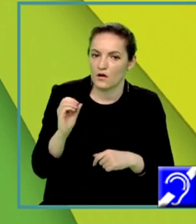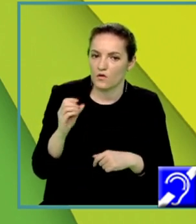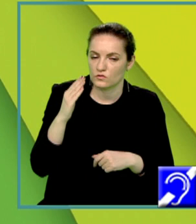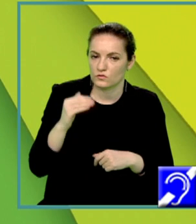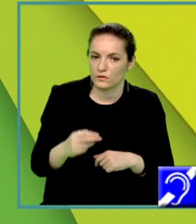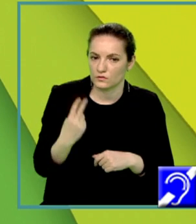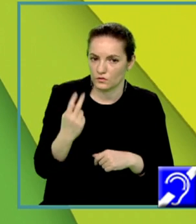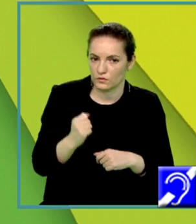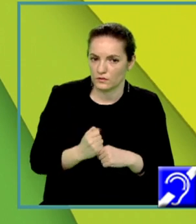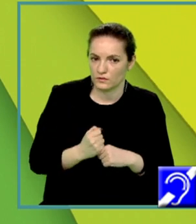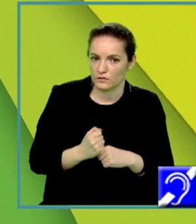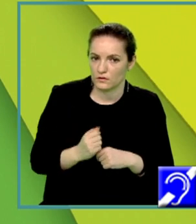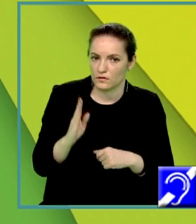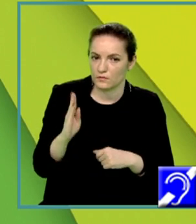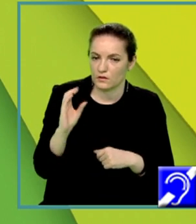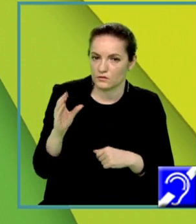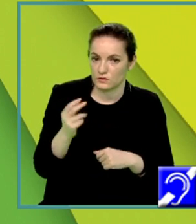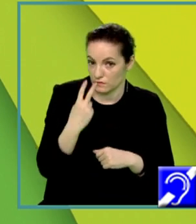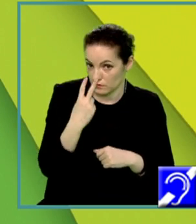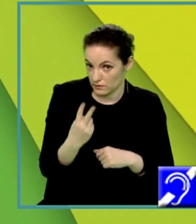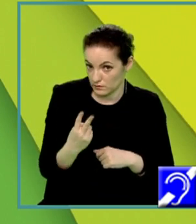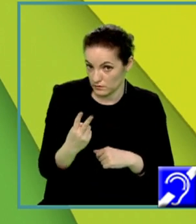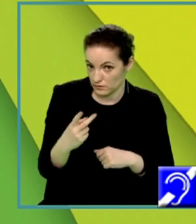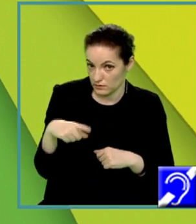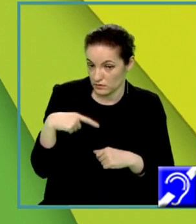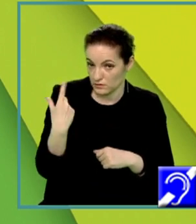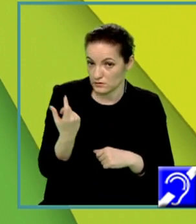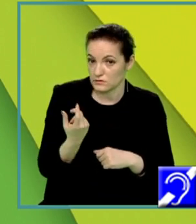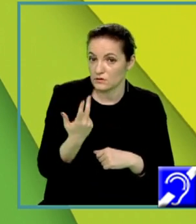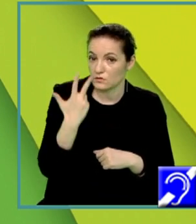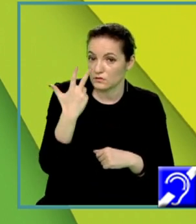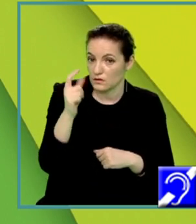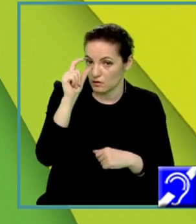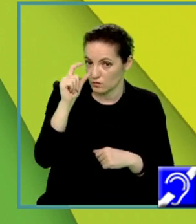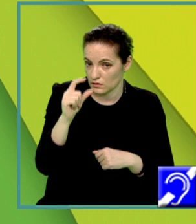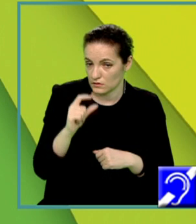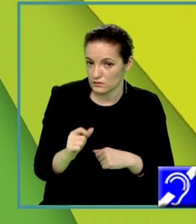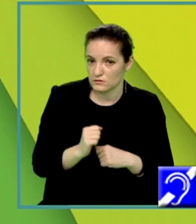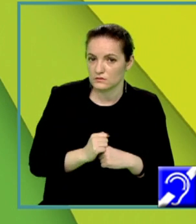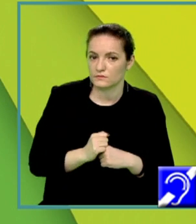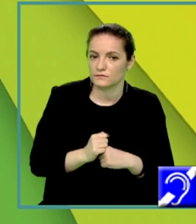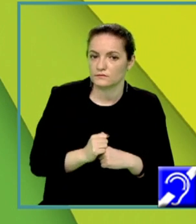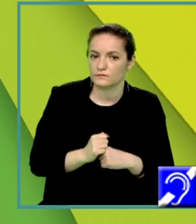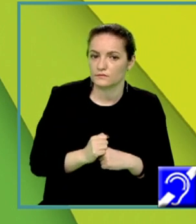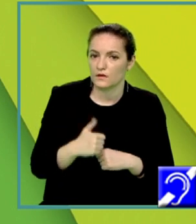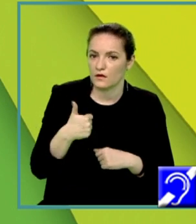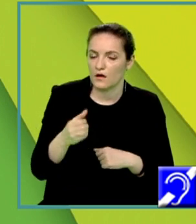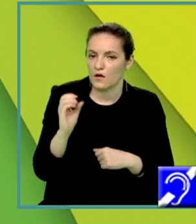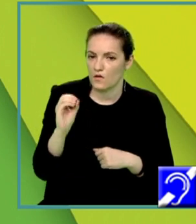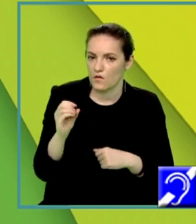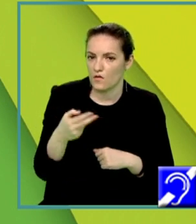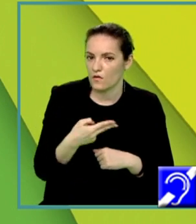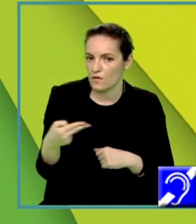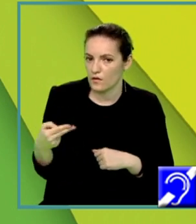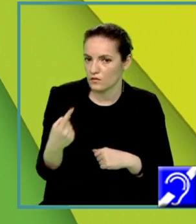BC este egală, dacă ne uităm, cu 3 unități de măsură, iar AO este